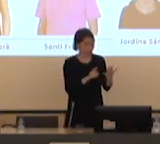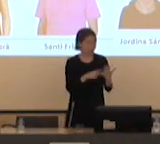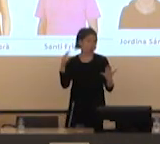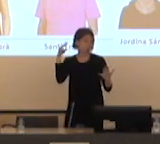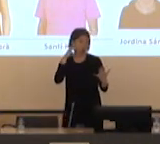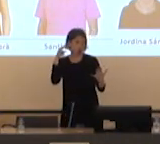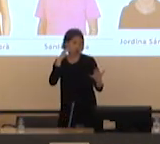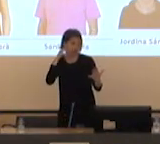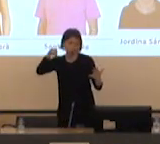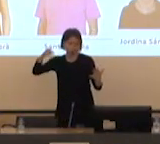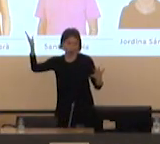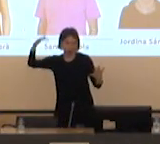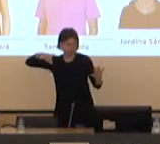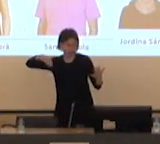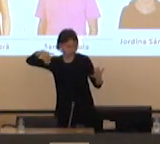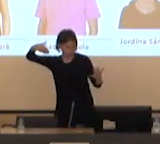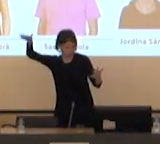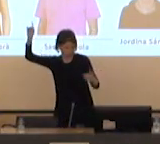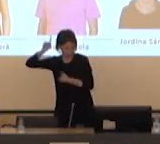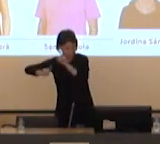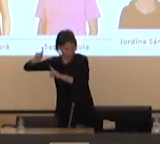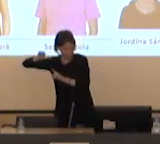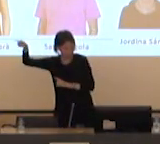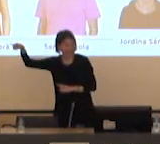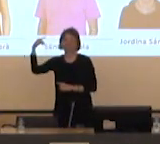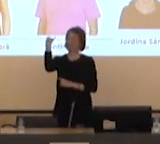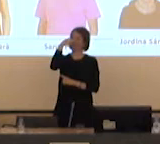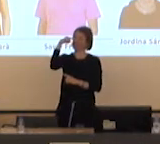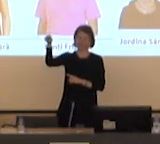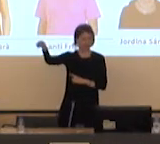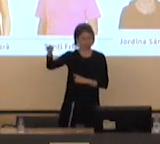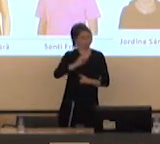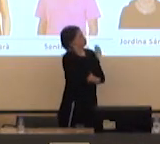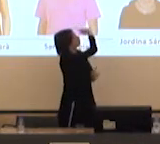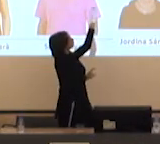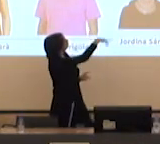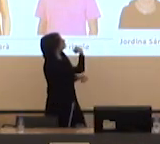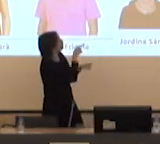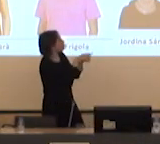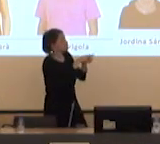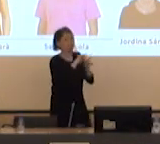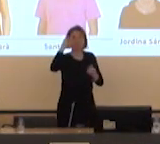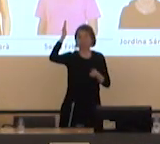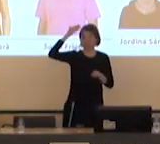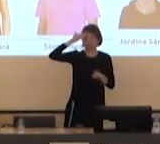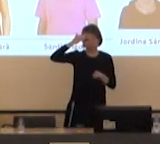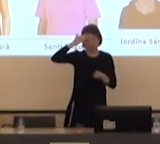Santiago Frigola, la Jordina Sánchez, que avui no hi és, està de viatge, i la Cristina